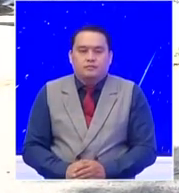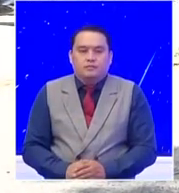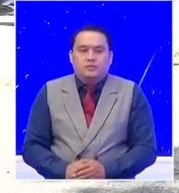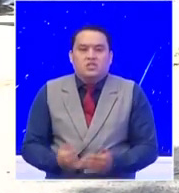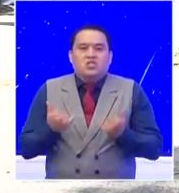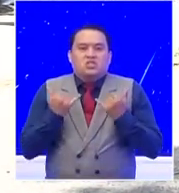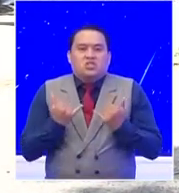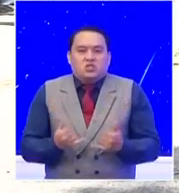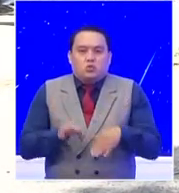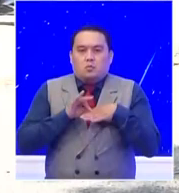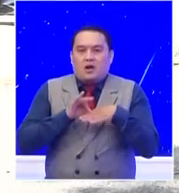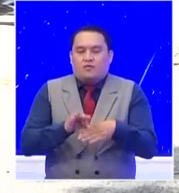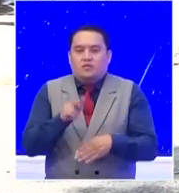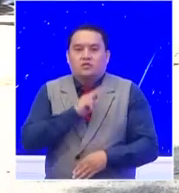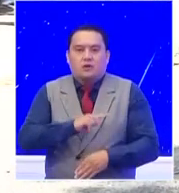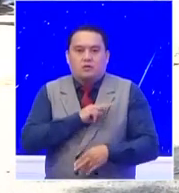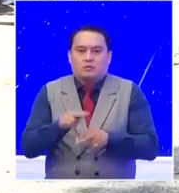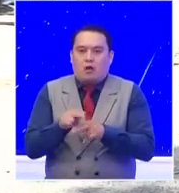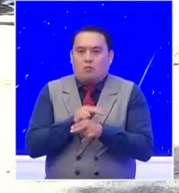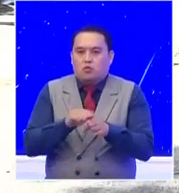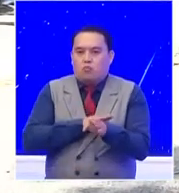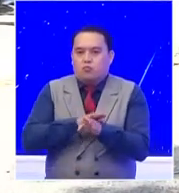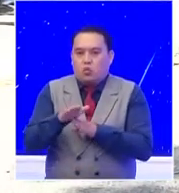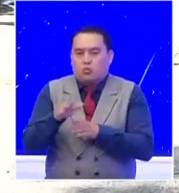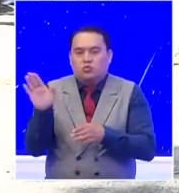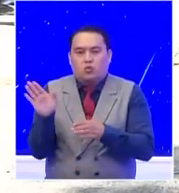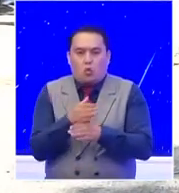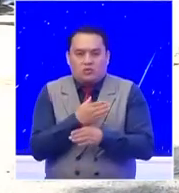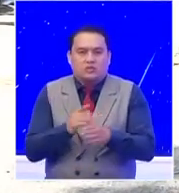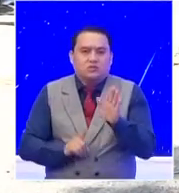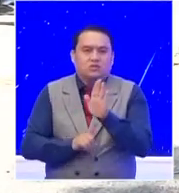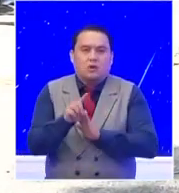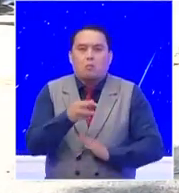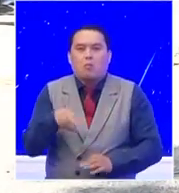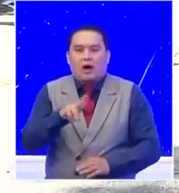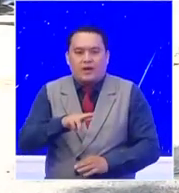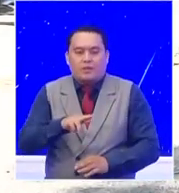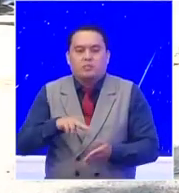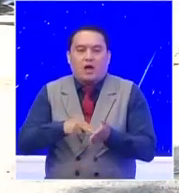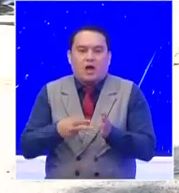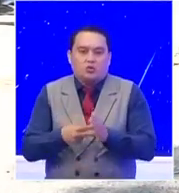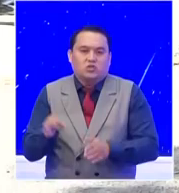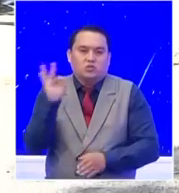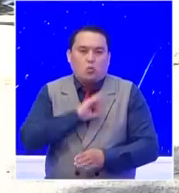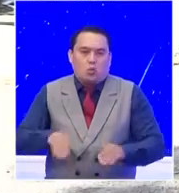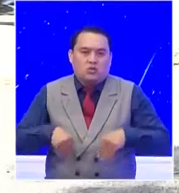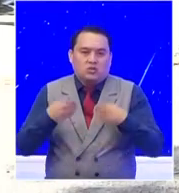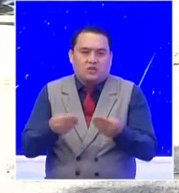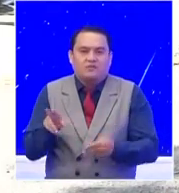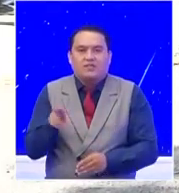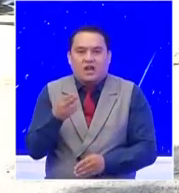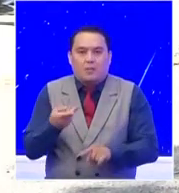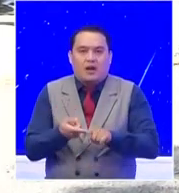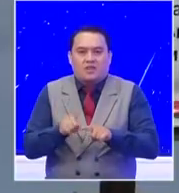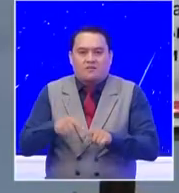Сейчас идет капитальный ремонт стен, демонтаж полностью завершили. Работы стартовали в мае и планируем сдать в эксплуатацию объект в декабре